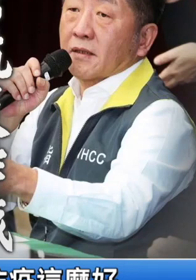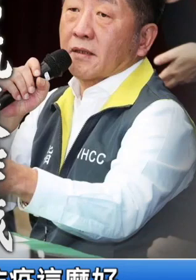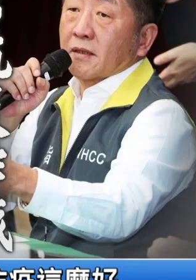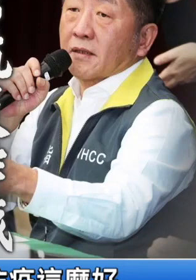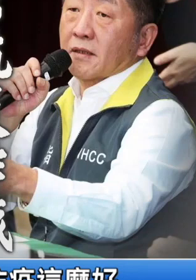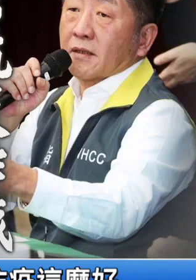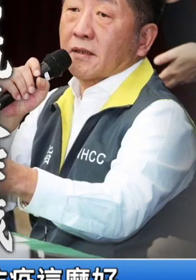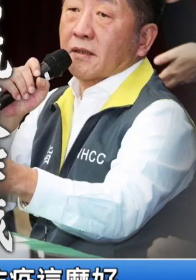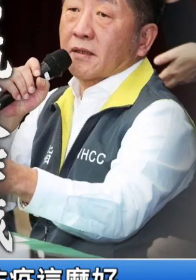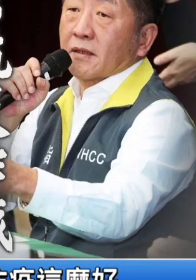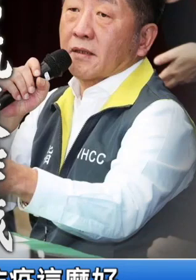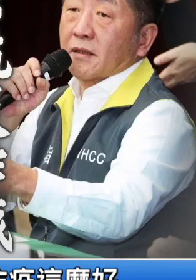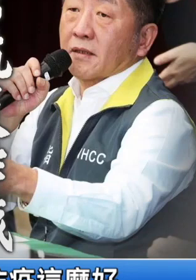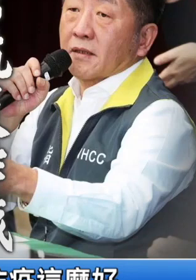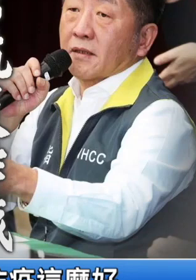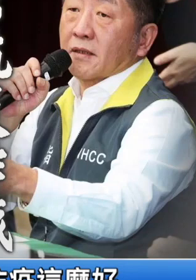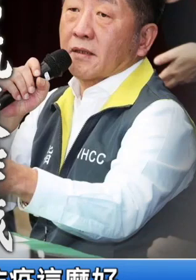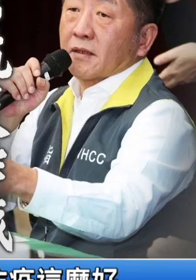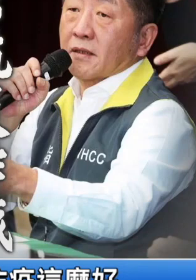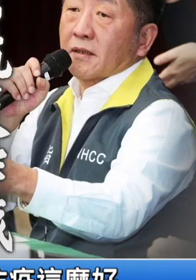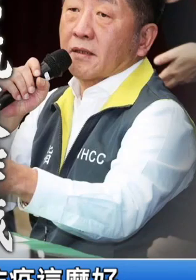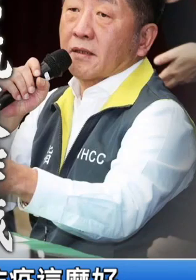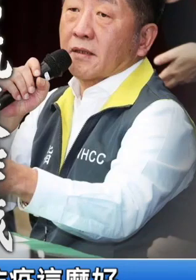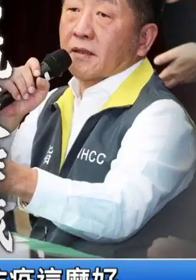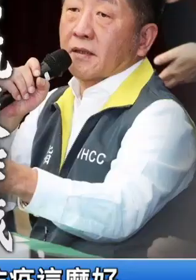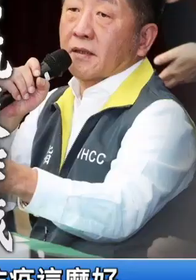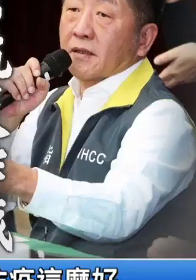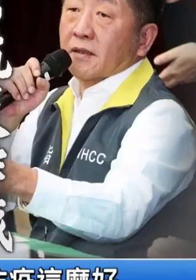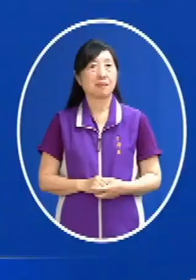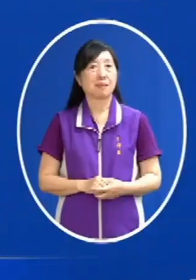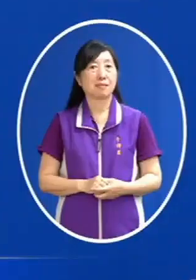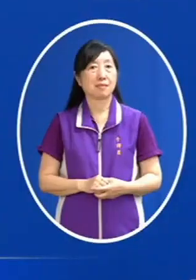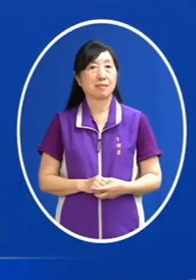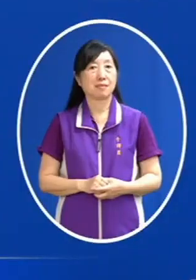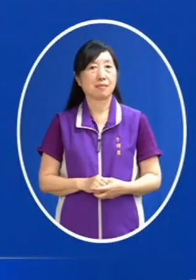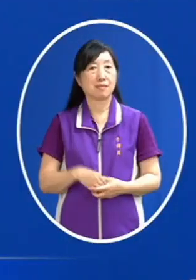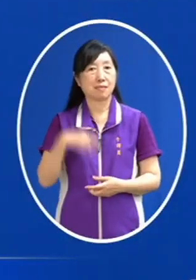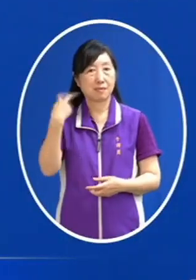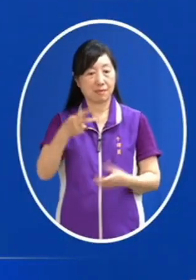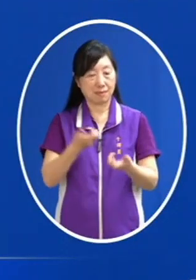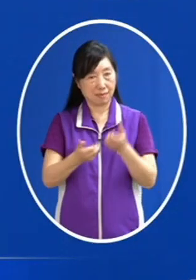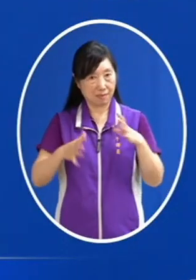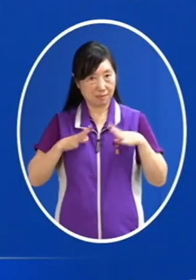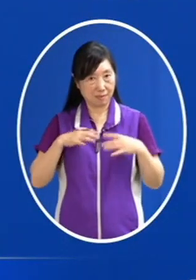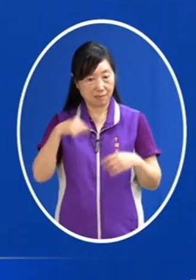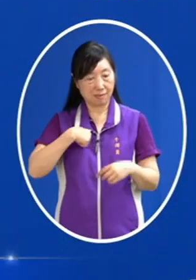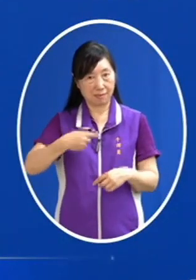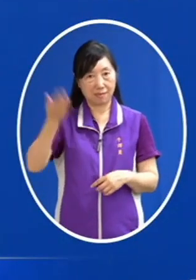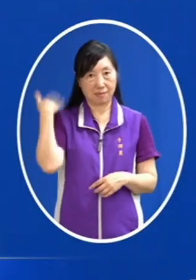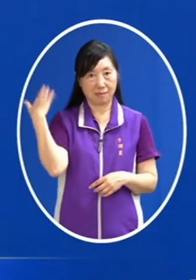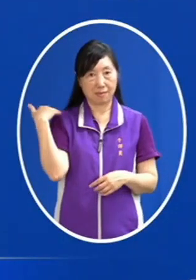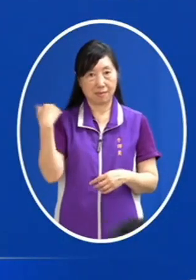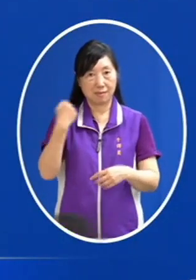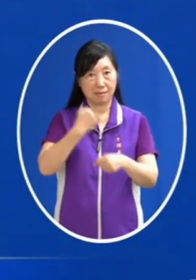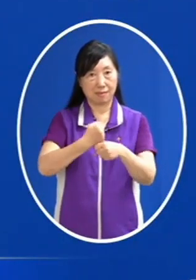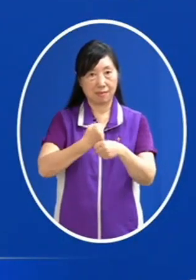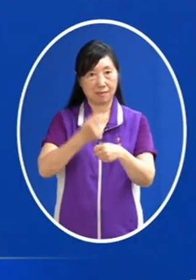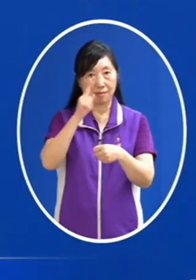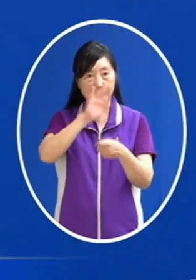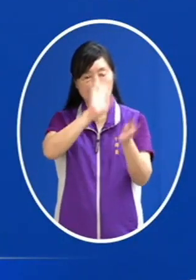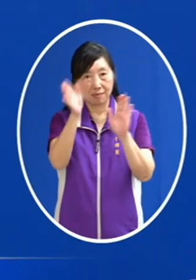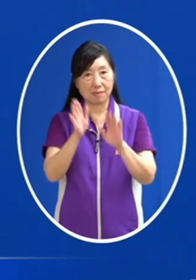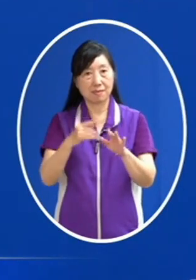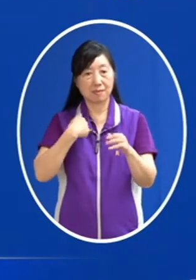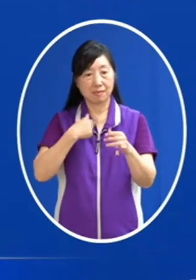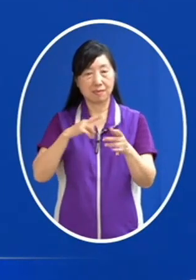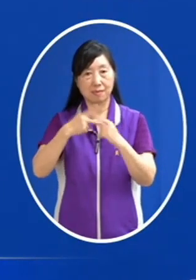专业会议和场合，对方没有立刻答应。 分享我们过去所做的许多事情，以及